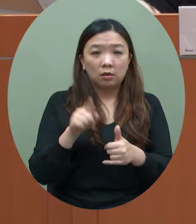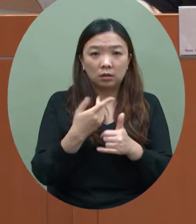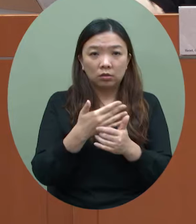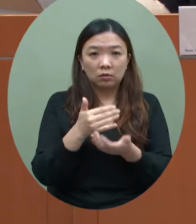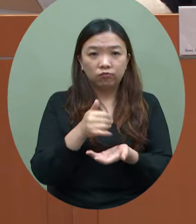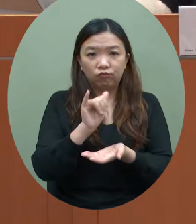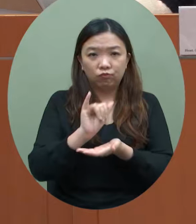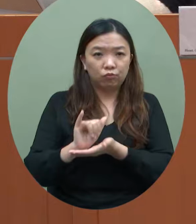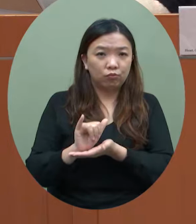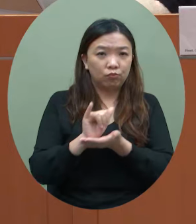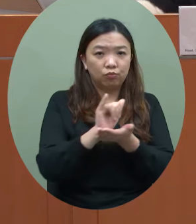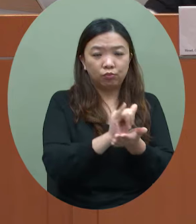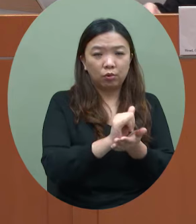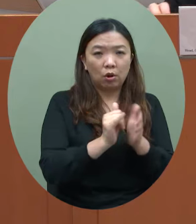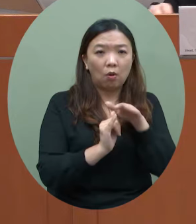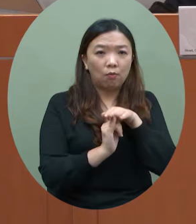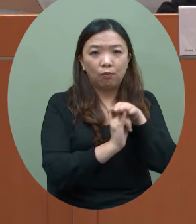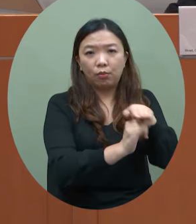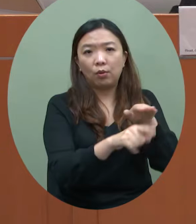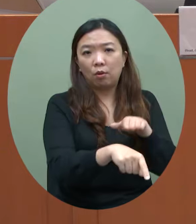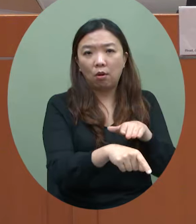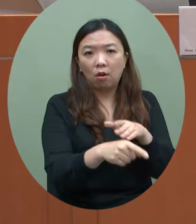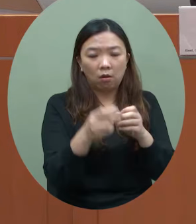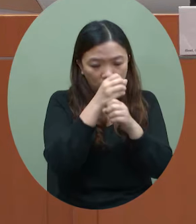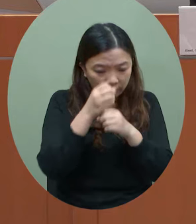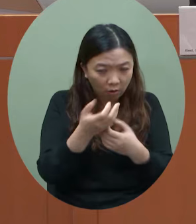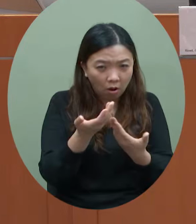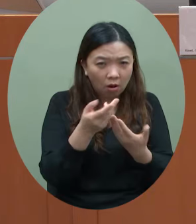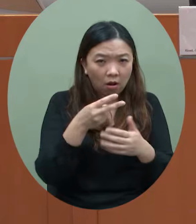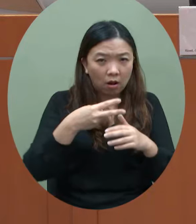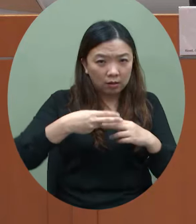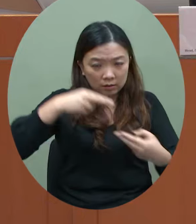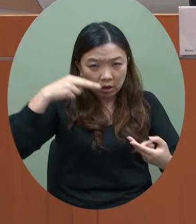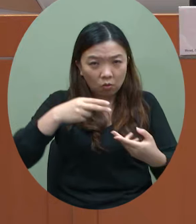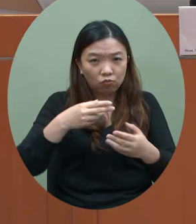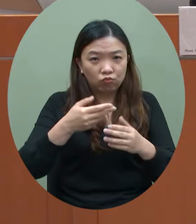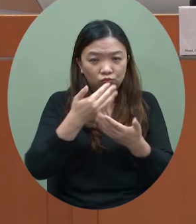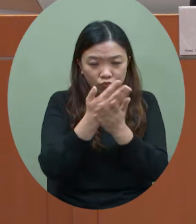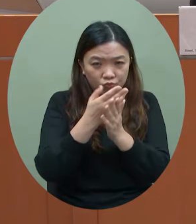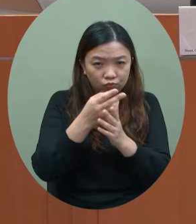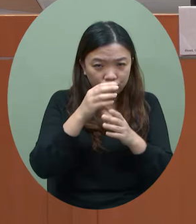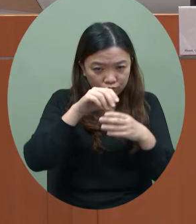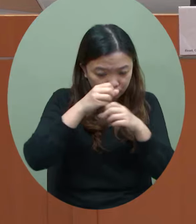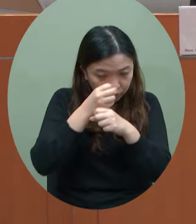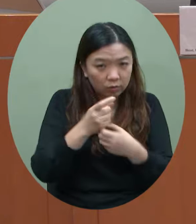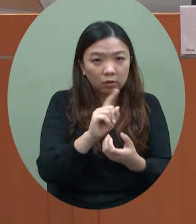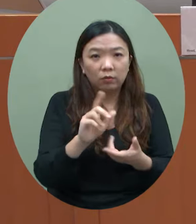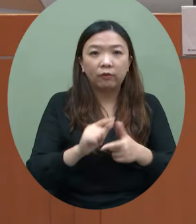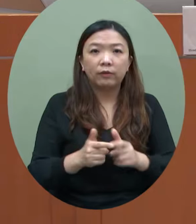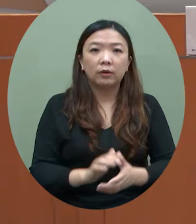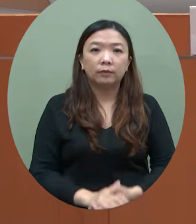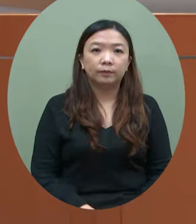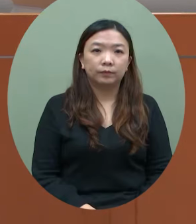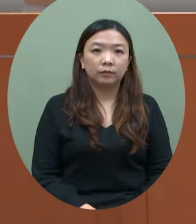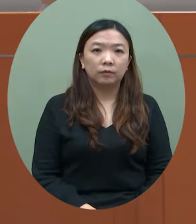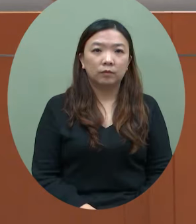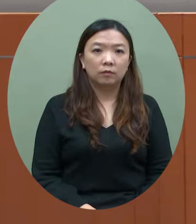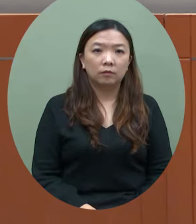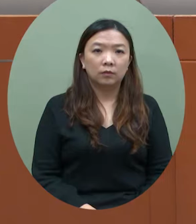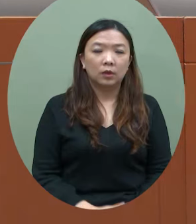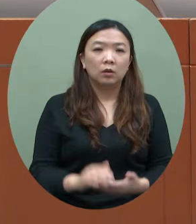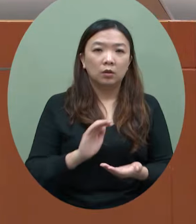去幫佢抽取樣本嘅咧？唔該。 先啊， 十項。衛